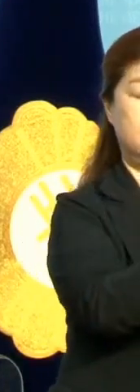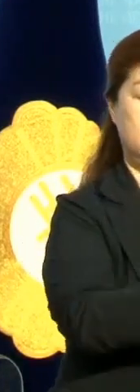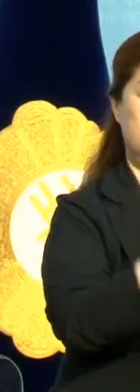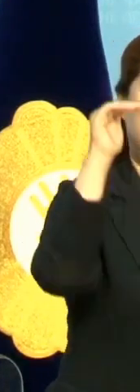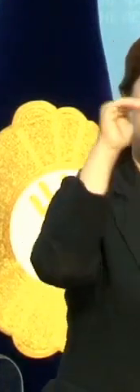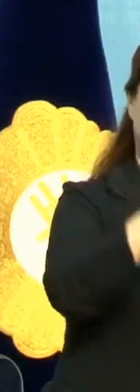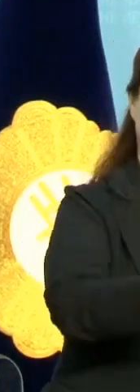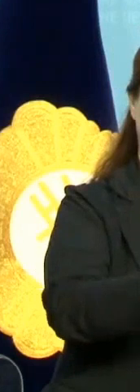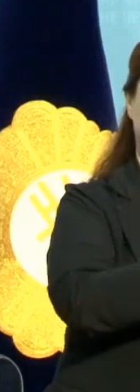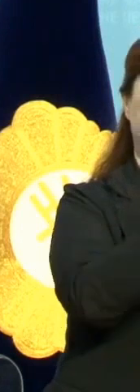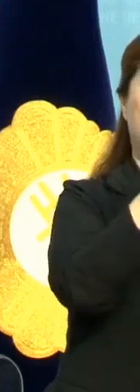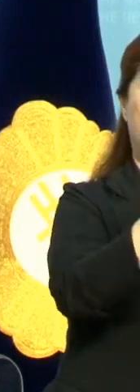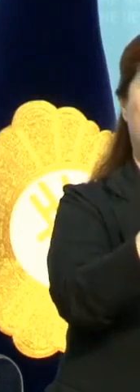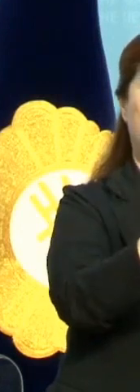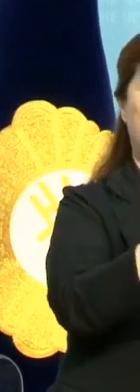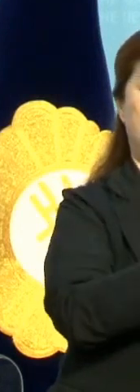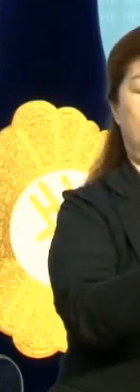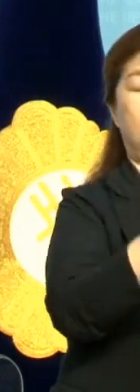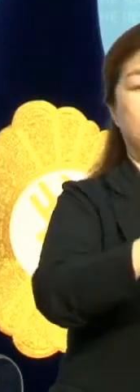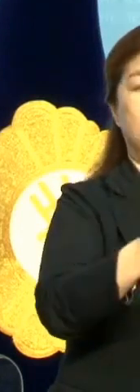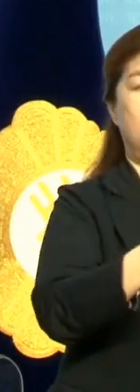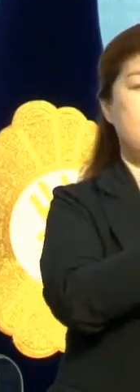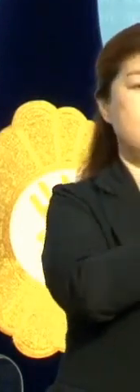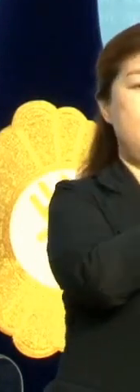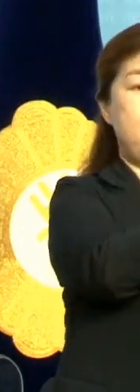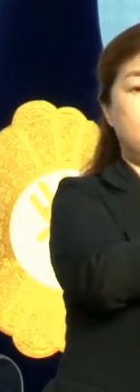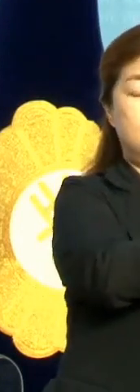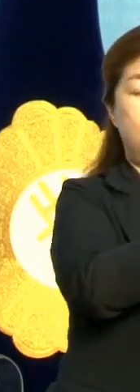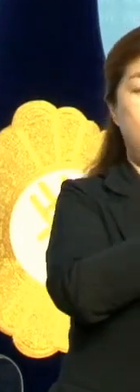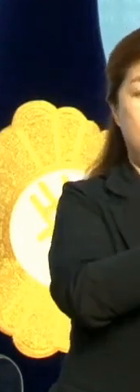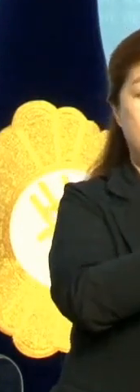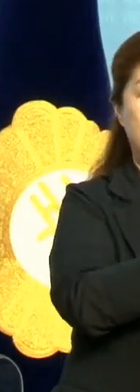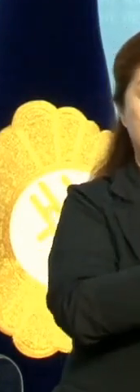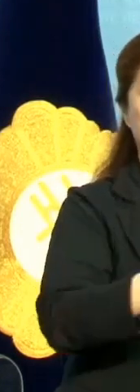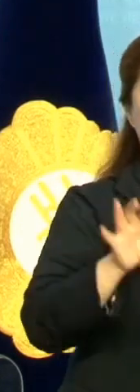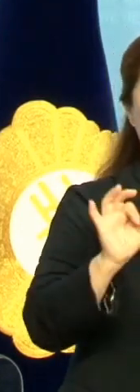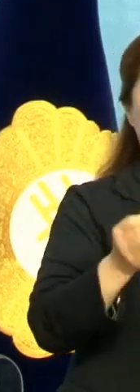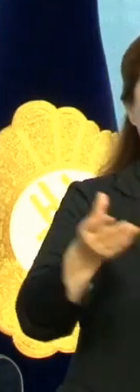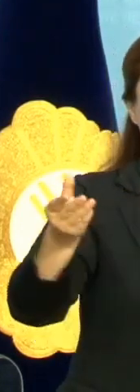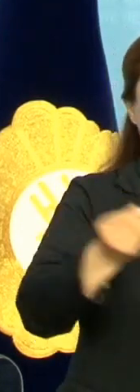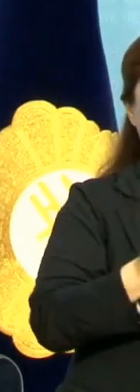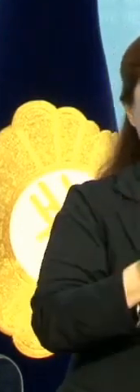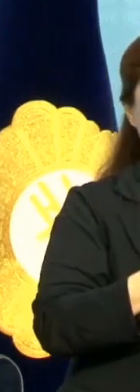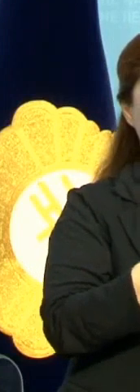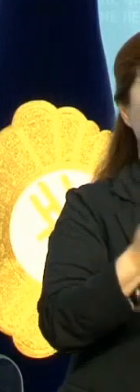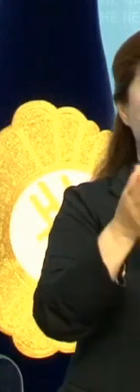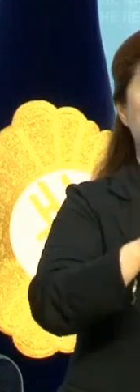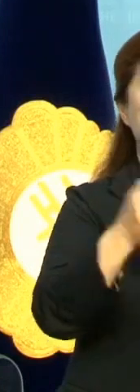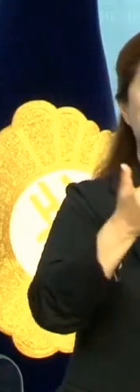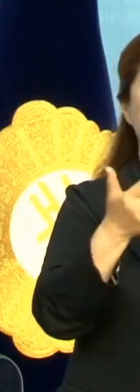위해서 제1모직이 금융권 단기 대출을 통해 무려